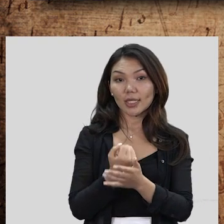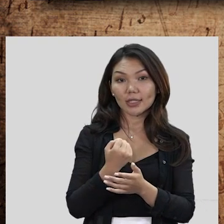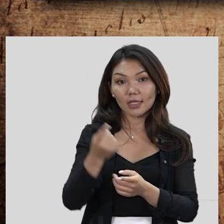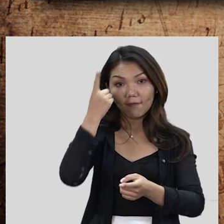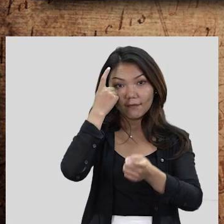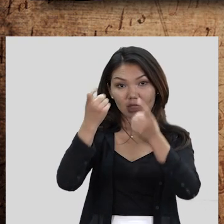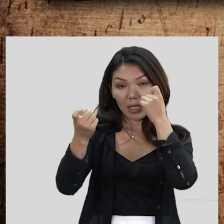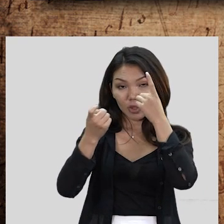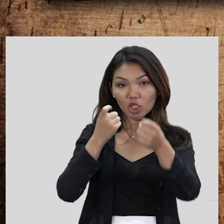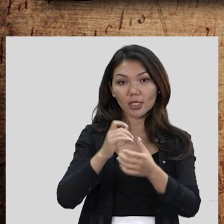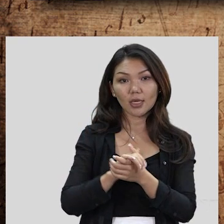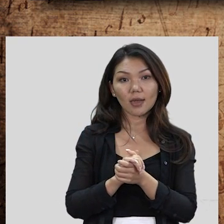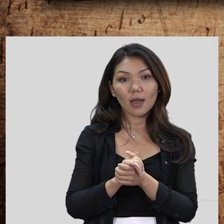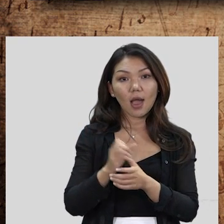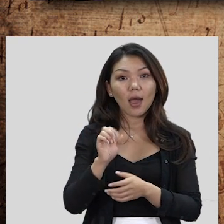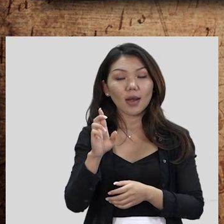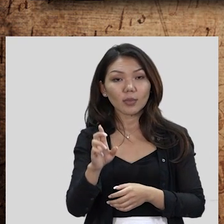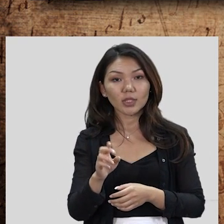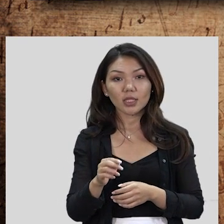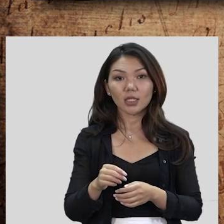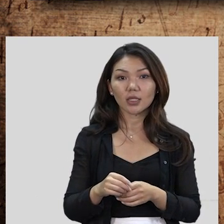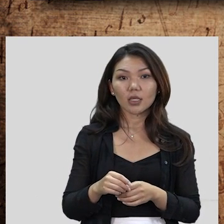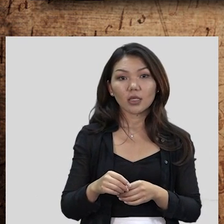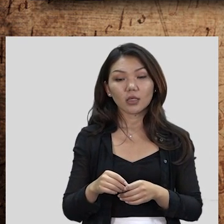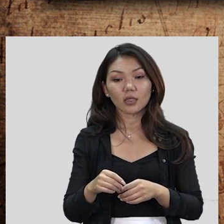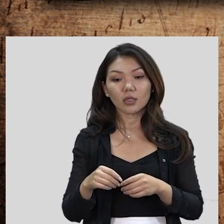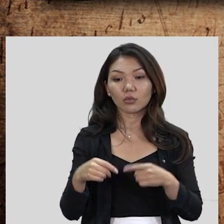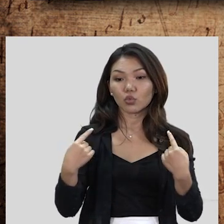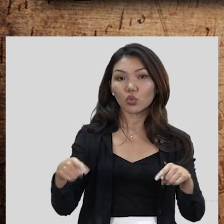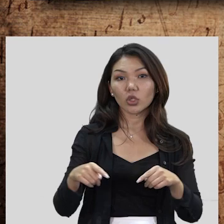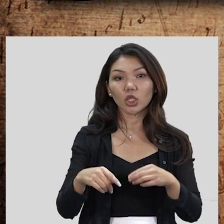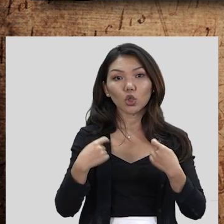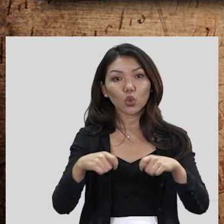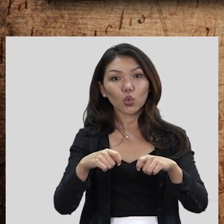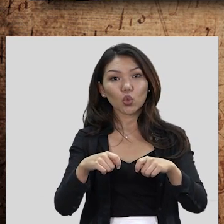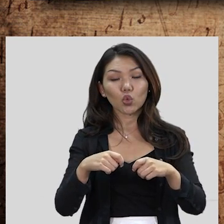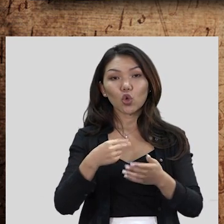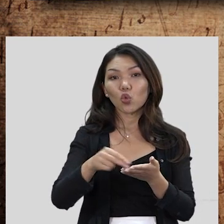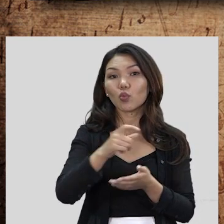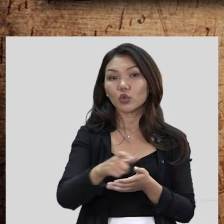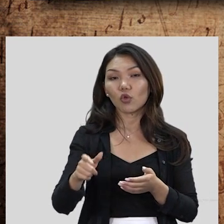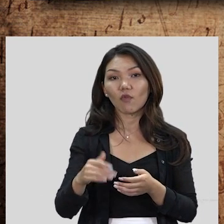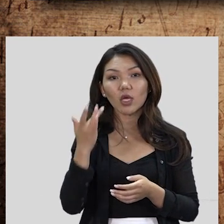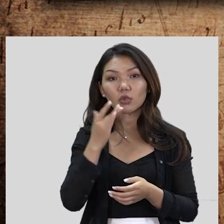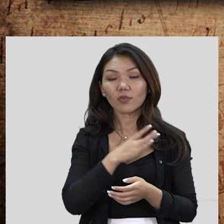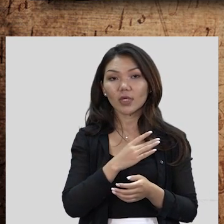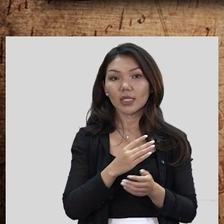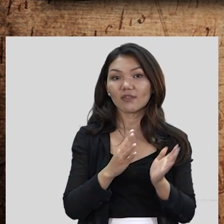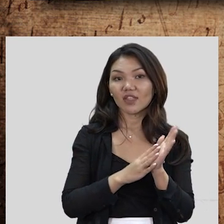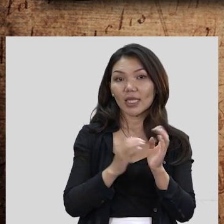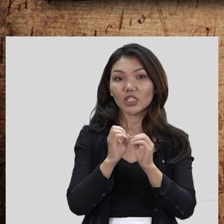арабских персидских путешественников купцов которые побывали выделят 14 веках на их земле